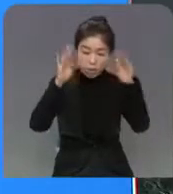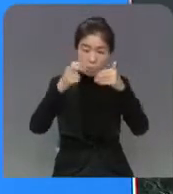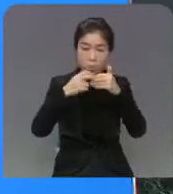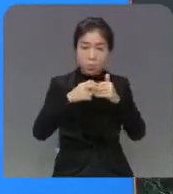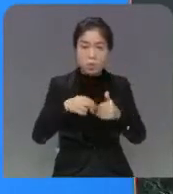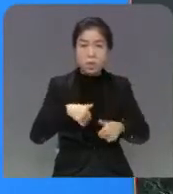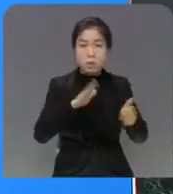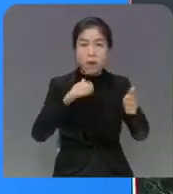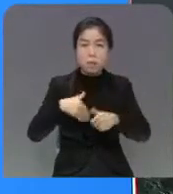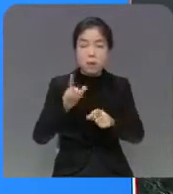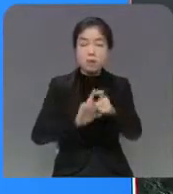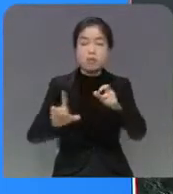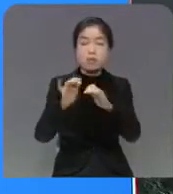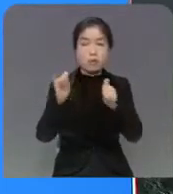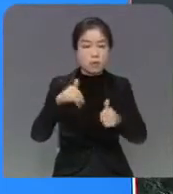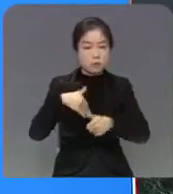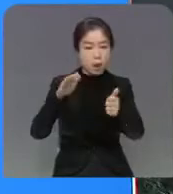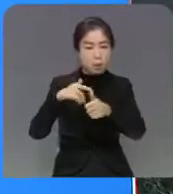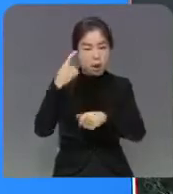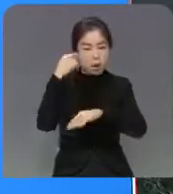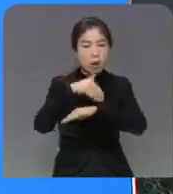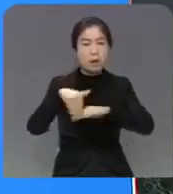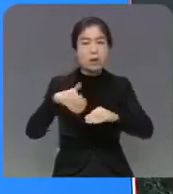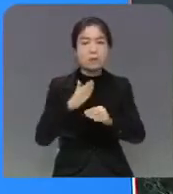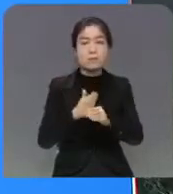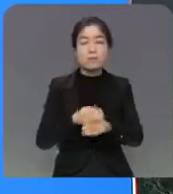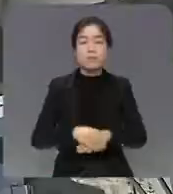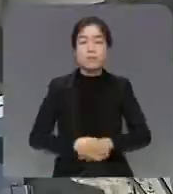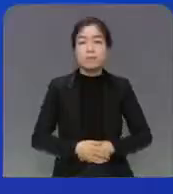파견하고 추가 인력 투입도 검토하고 있습니다.